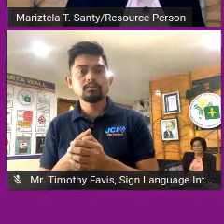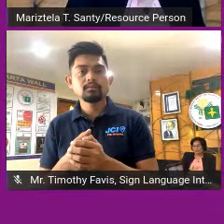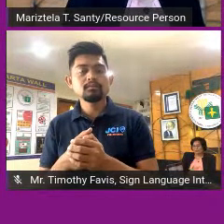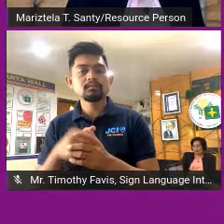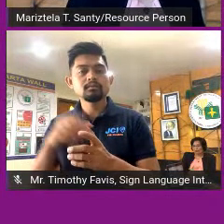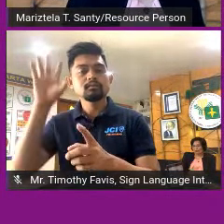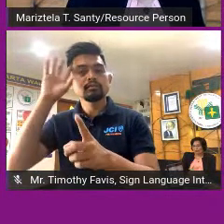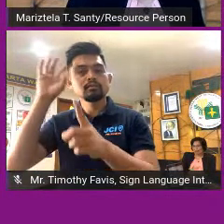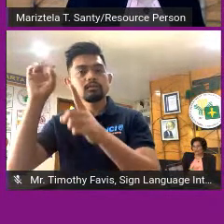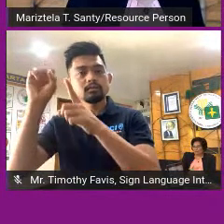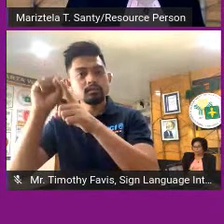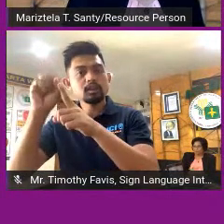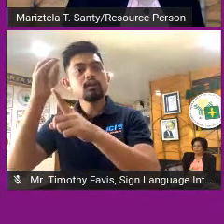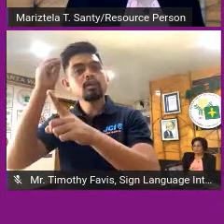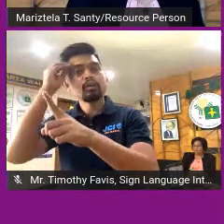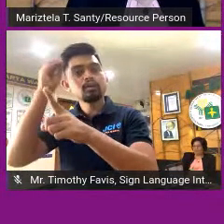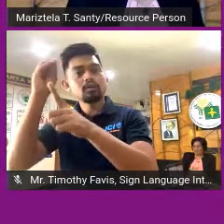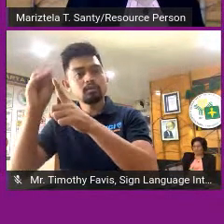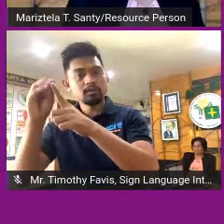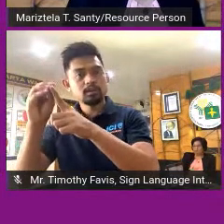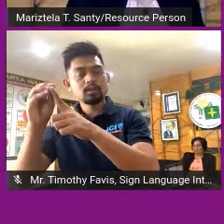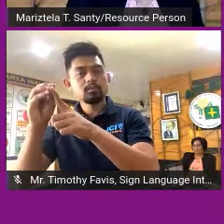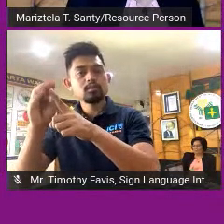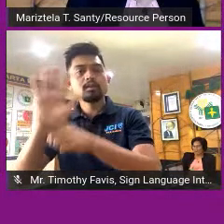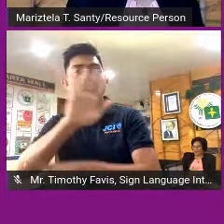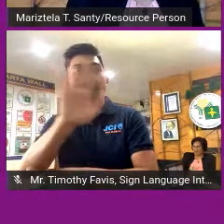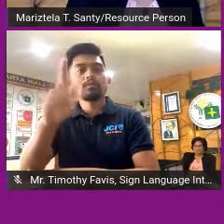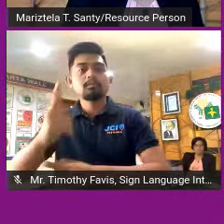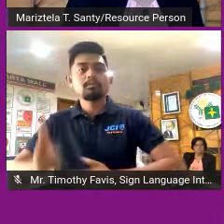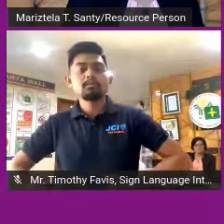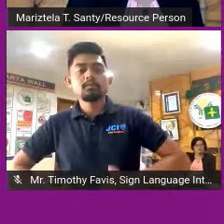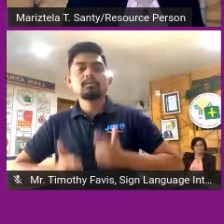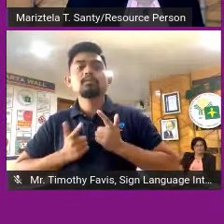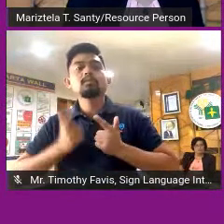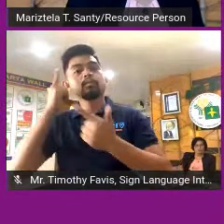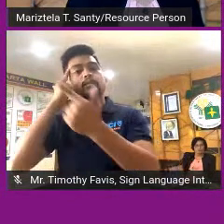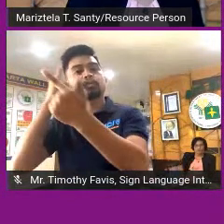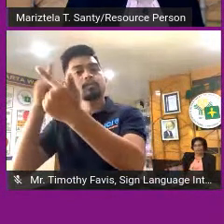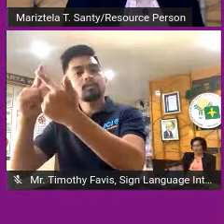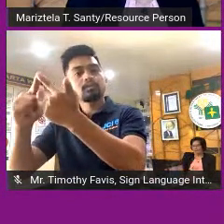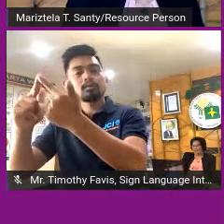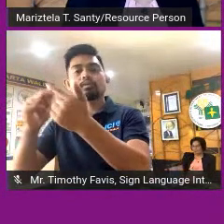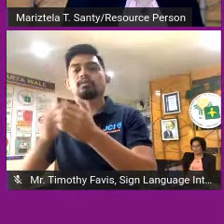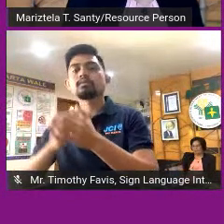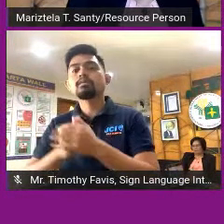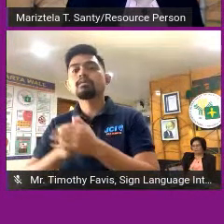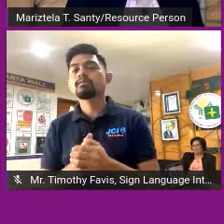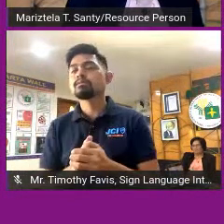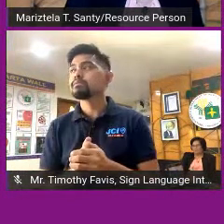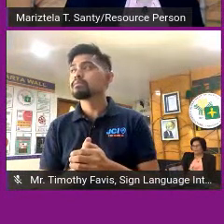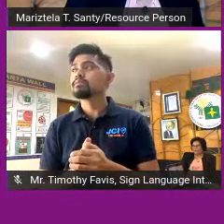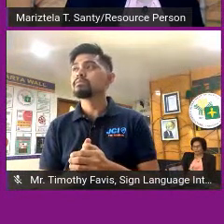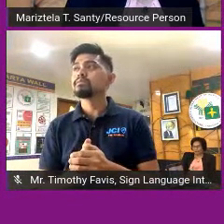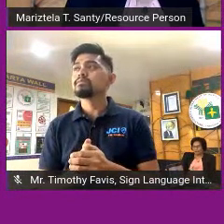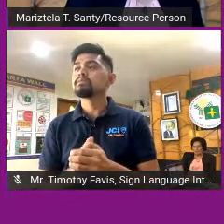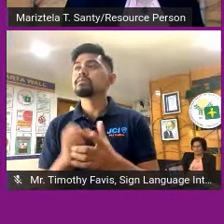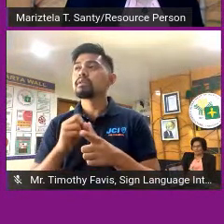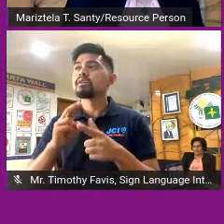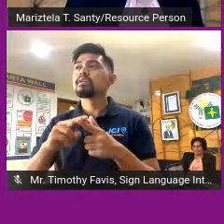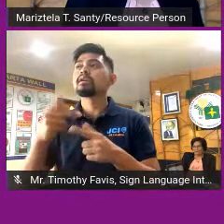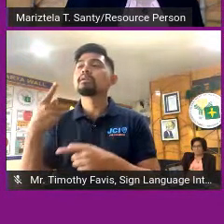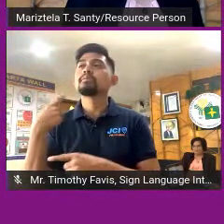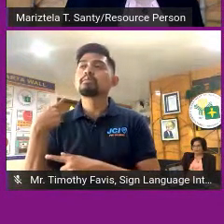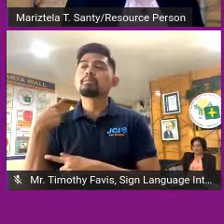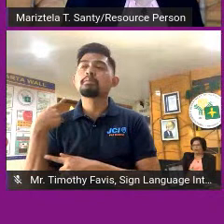Yung dream mo or objective mo sa buhay mo, ano ba ang pangarap? Goal, ano ba ang goal? Then you have